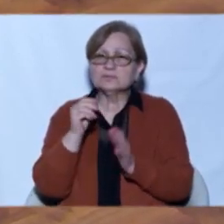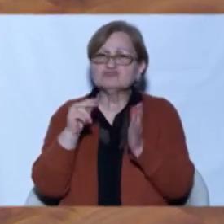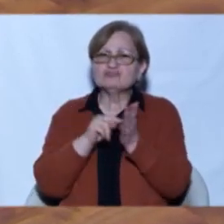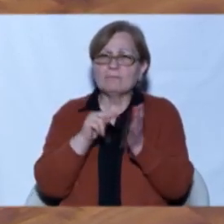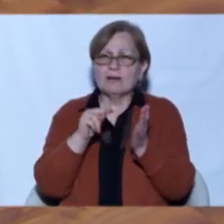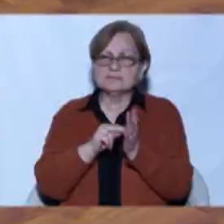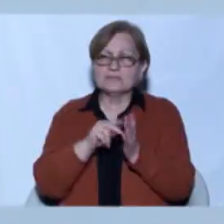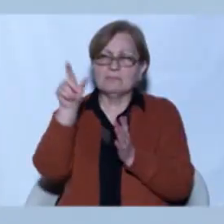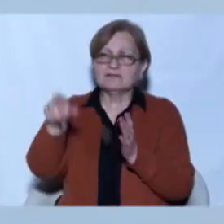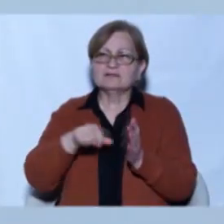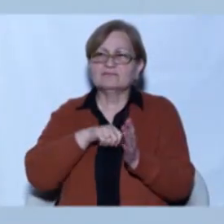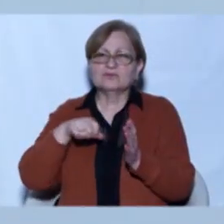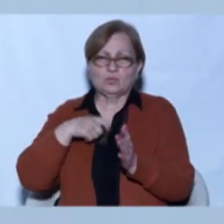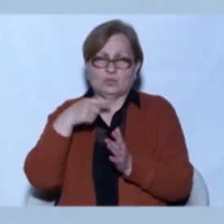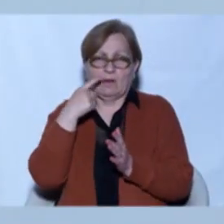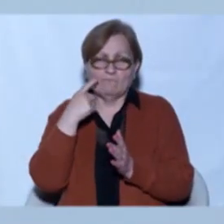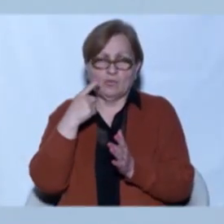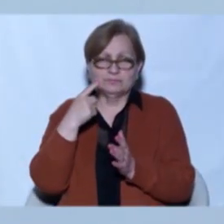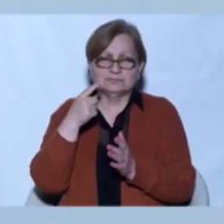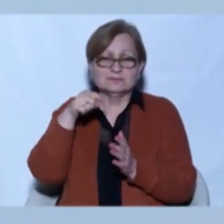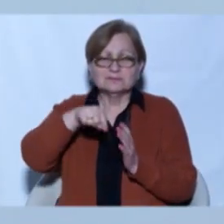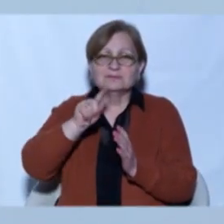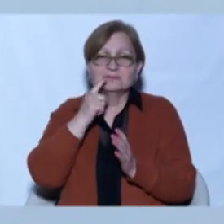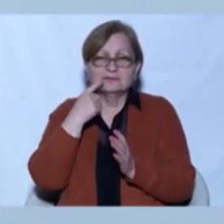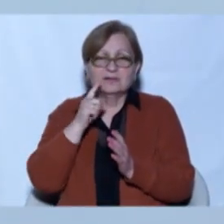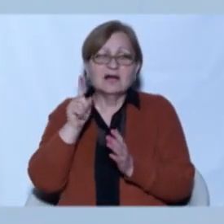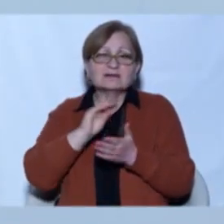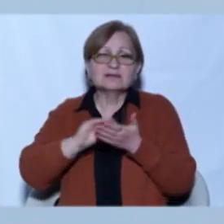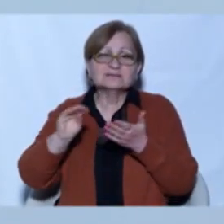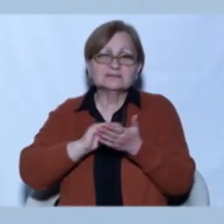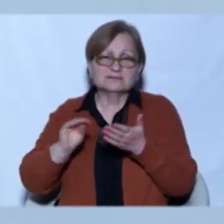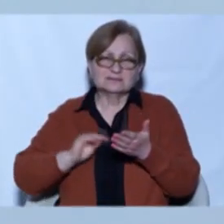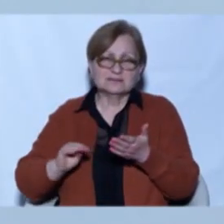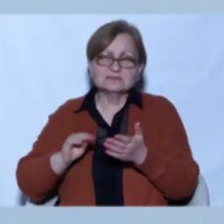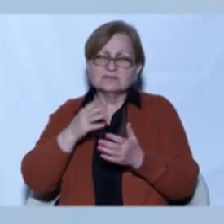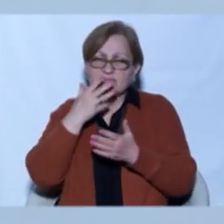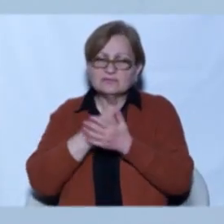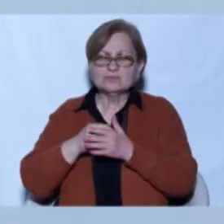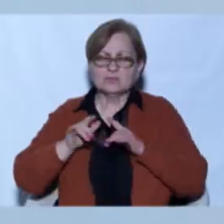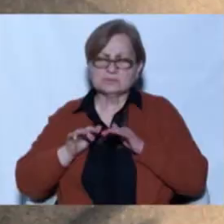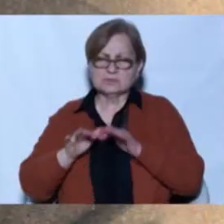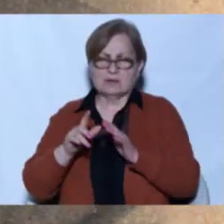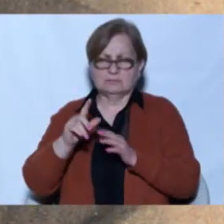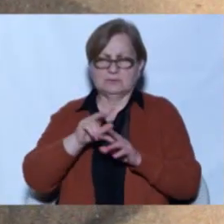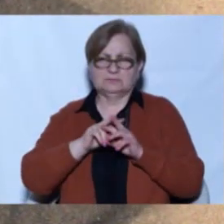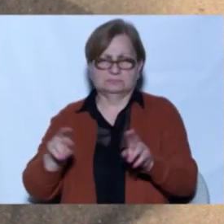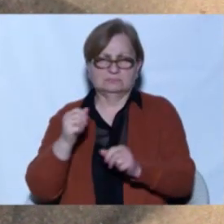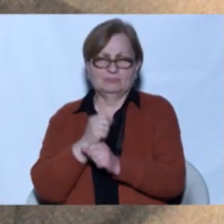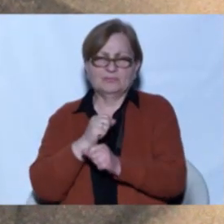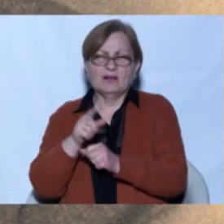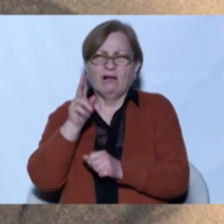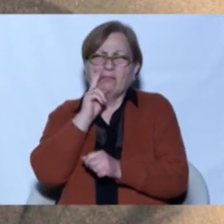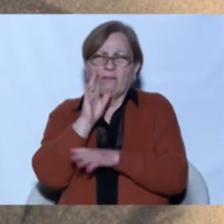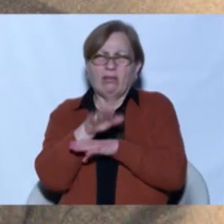ილია ჭავჭავაძის. იმიტომ რომ ილია ჭავჭავაძე რასაც წერდა, იმას ამტკიცებდა საქმით და მისთვის მთავარი